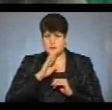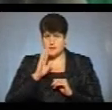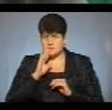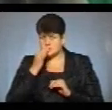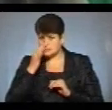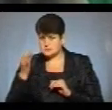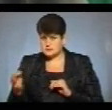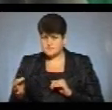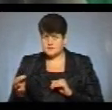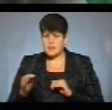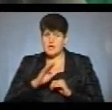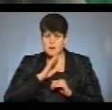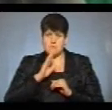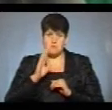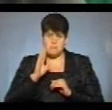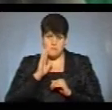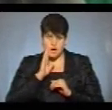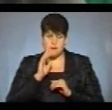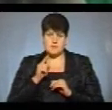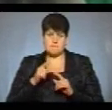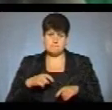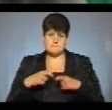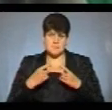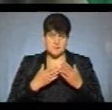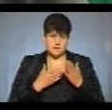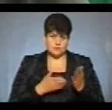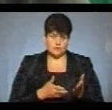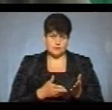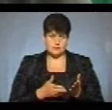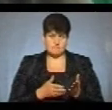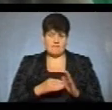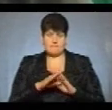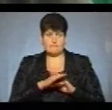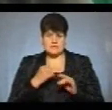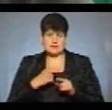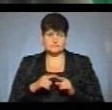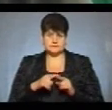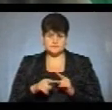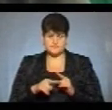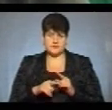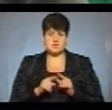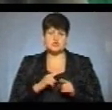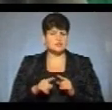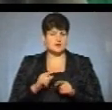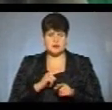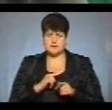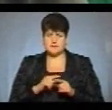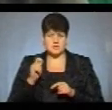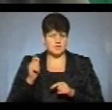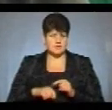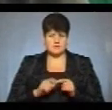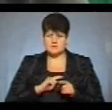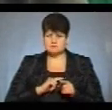мамі, і мама тоді прибігла до нього і визвала швидку. Швидка скоро приїхала,